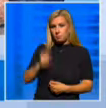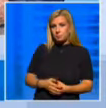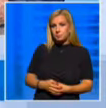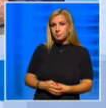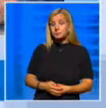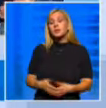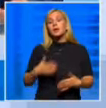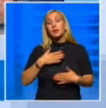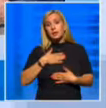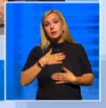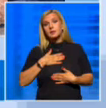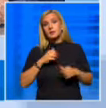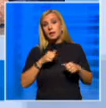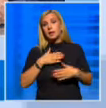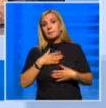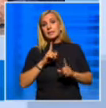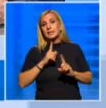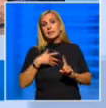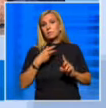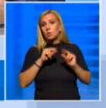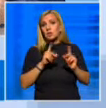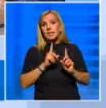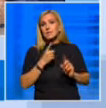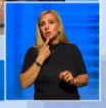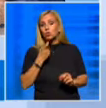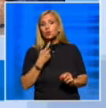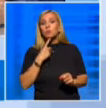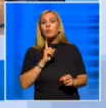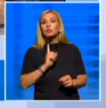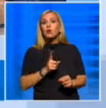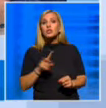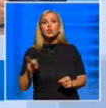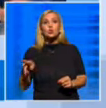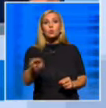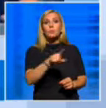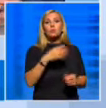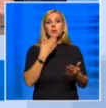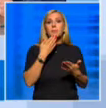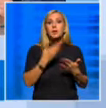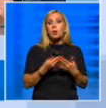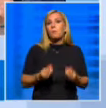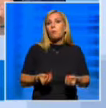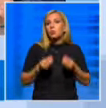някого на ум, но аз не бих искал да го казвам не за друго, защото може да се окаже, че друг може да предложи още